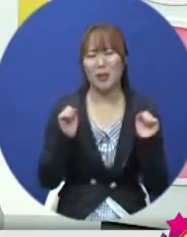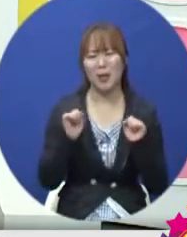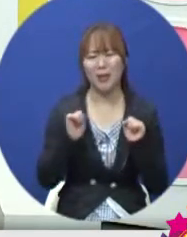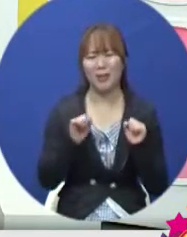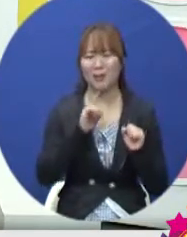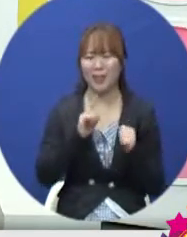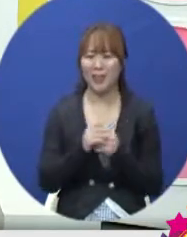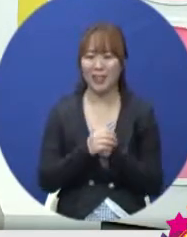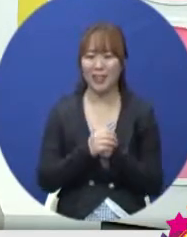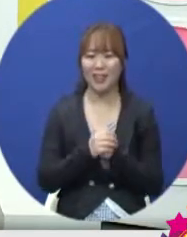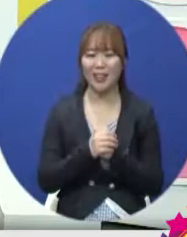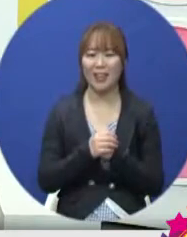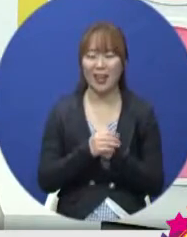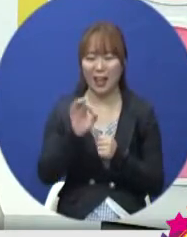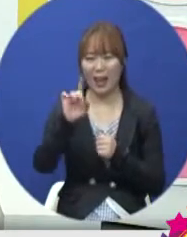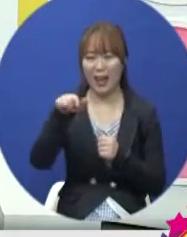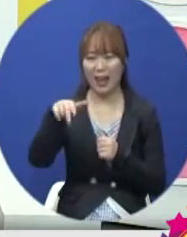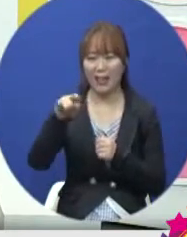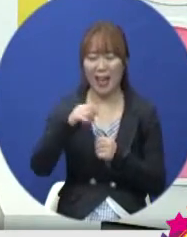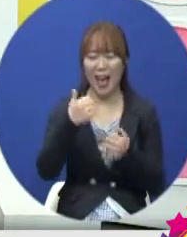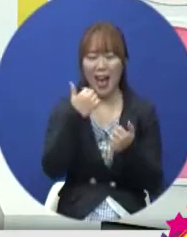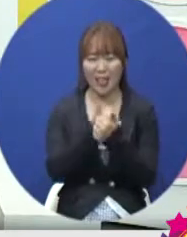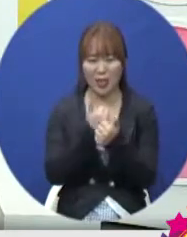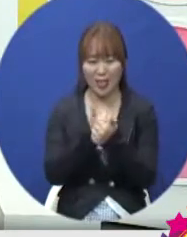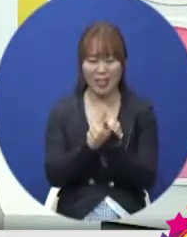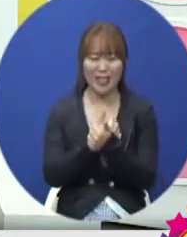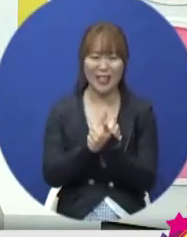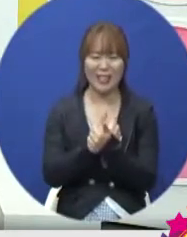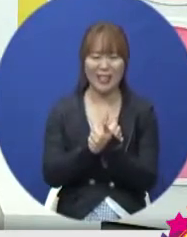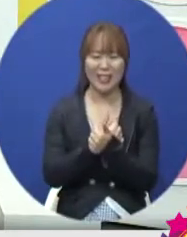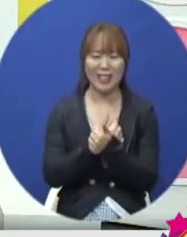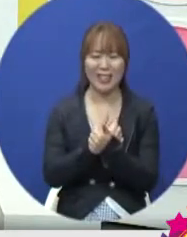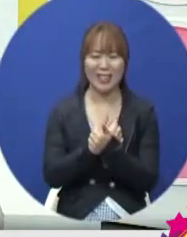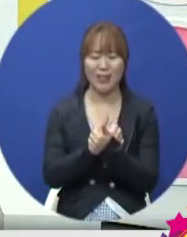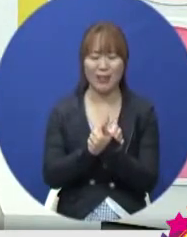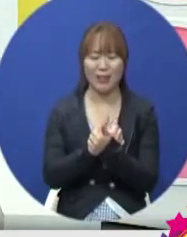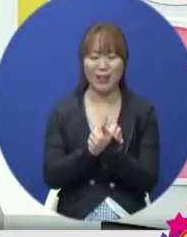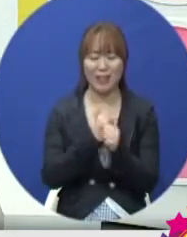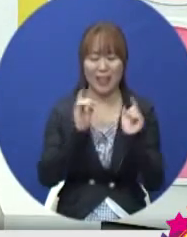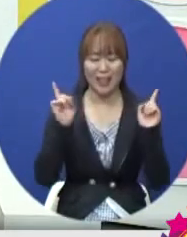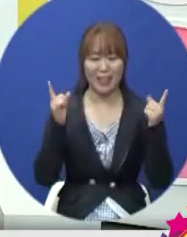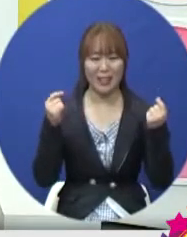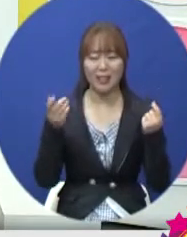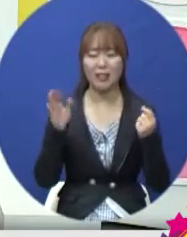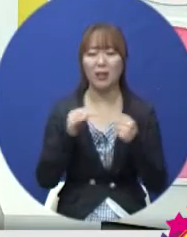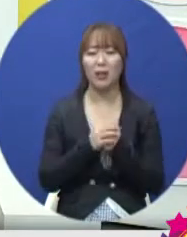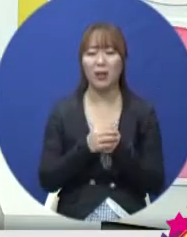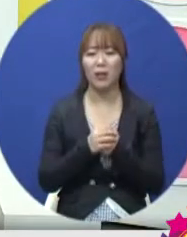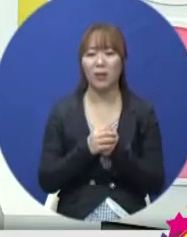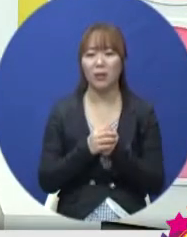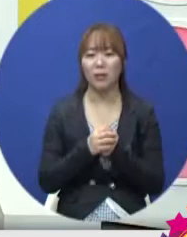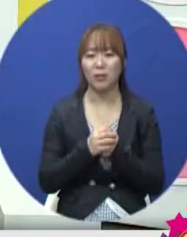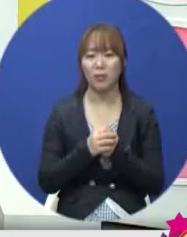아, 그렇군요. 아재개그. 네, 네, 예. 네. 그러고서는 저기 예. 웃음 시리즈라고 그래갖고